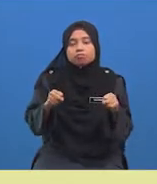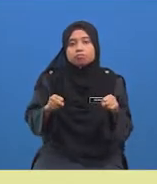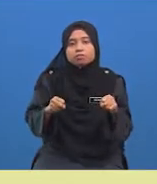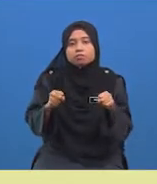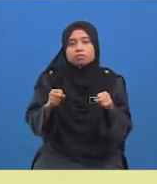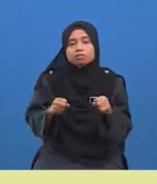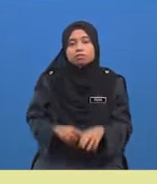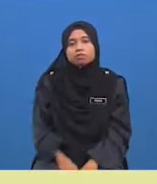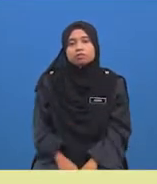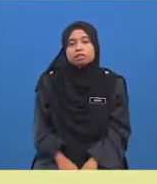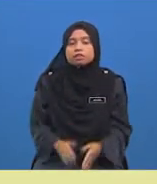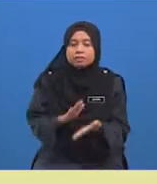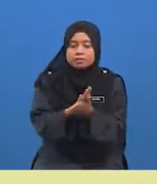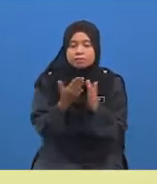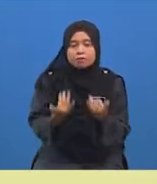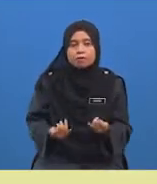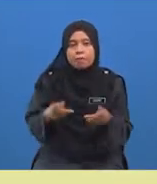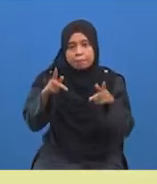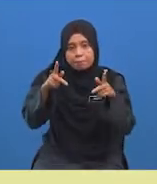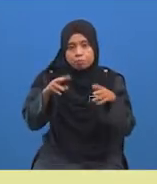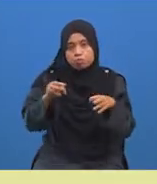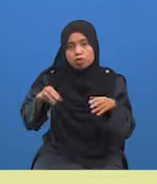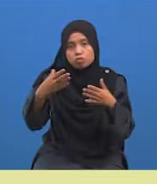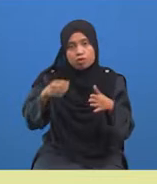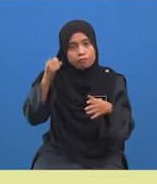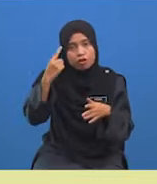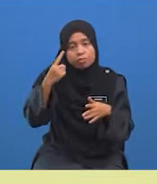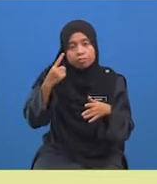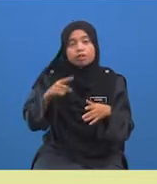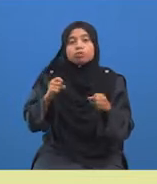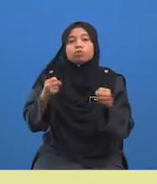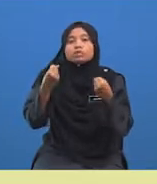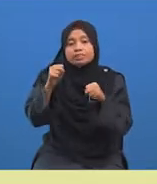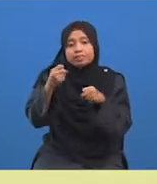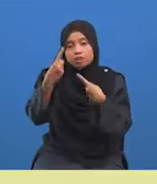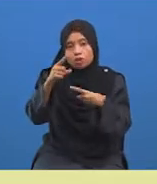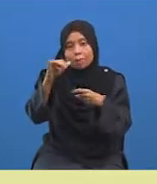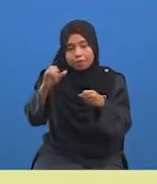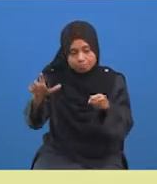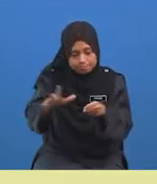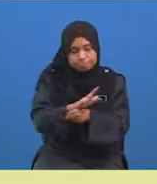sekarang sudah faham bagaimana untuk menyediakan jawapan yang lengkap.